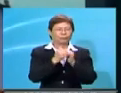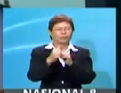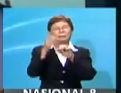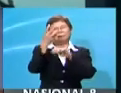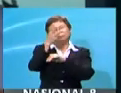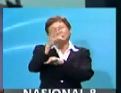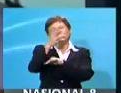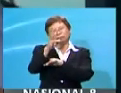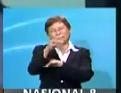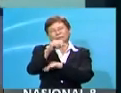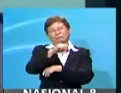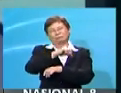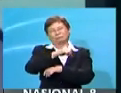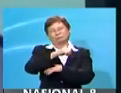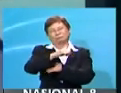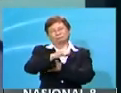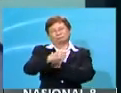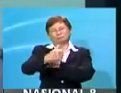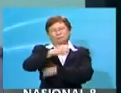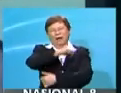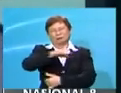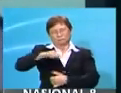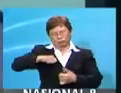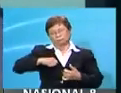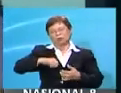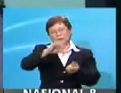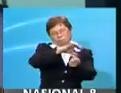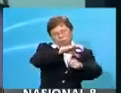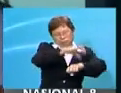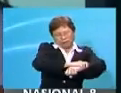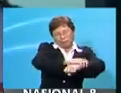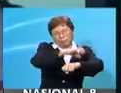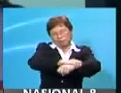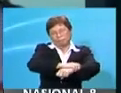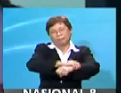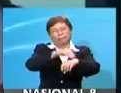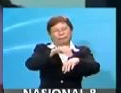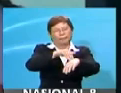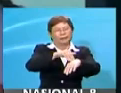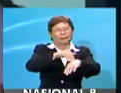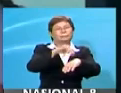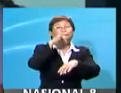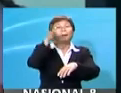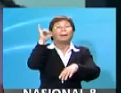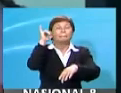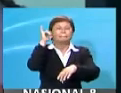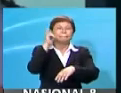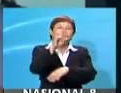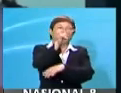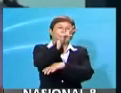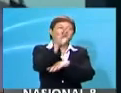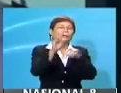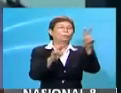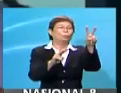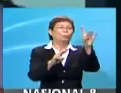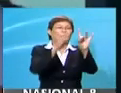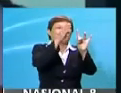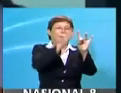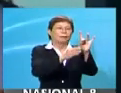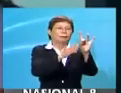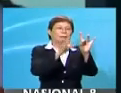16 kali anggota tangkapan telah dilakukan pada semalam 28 hari bulan